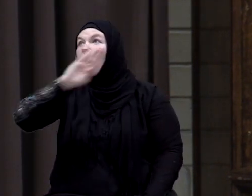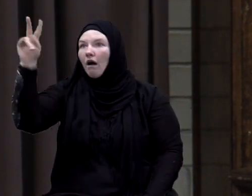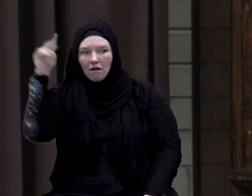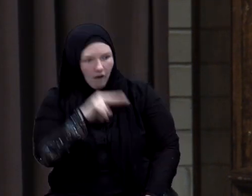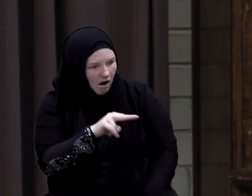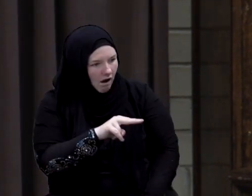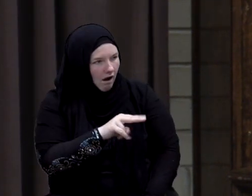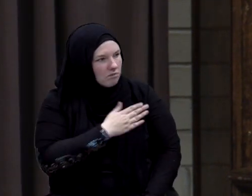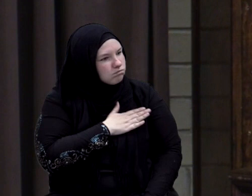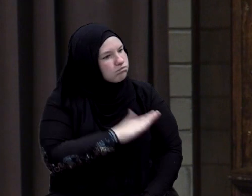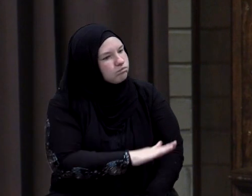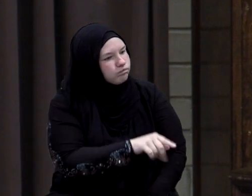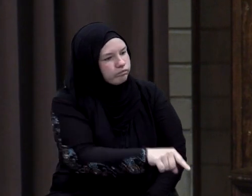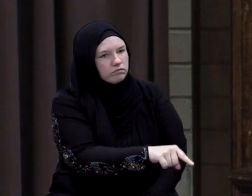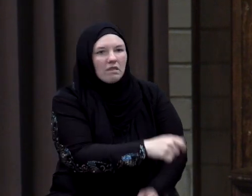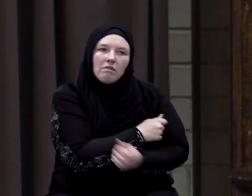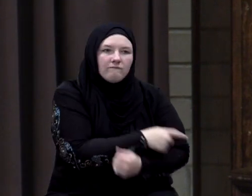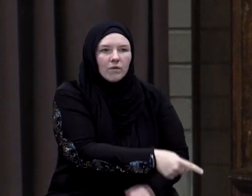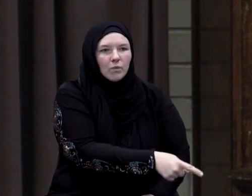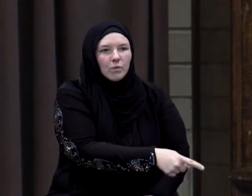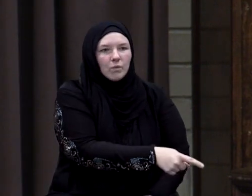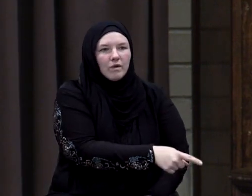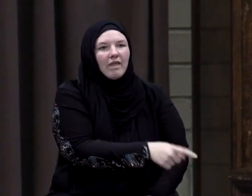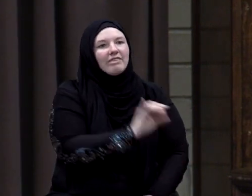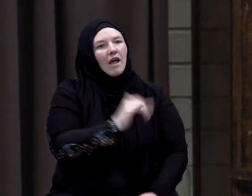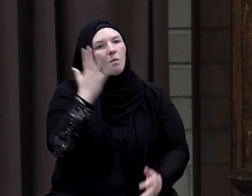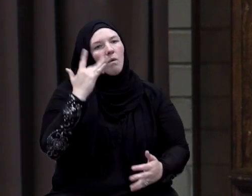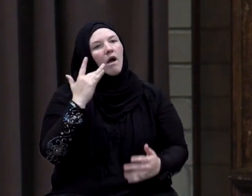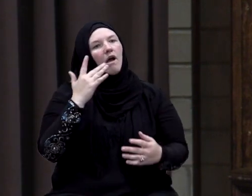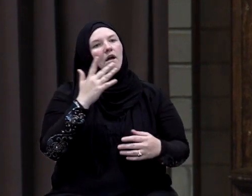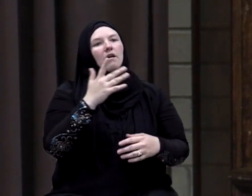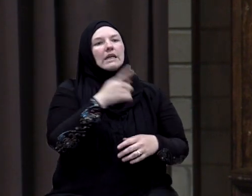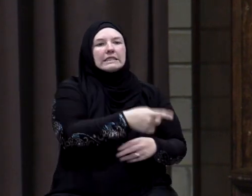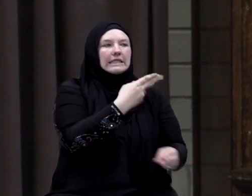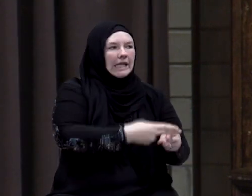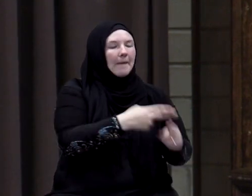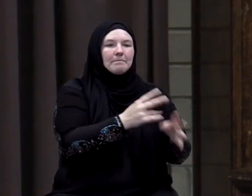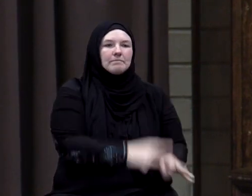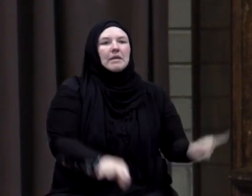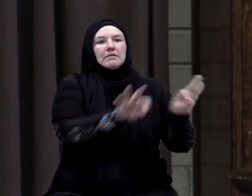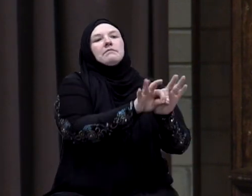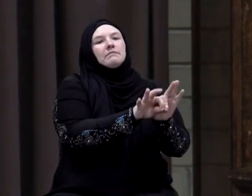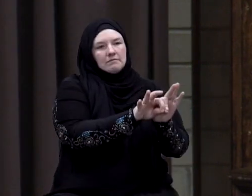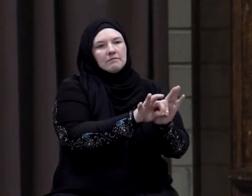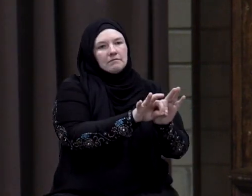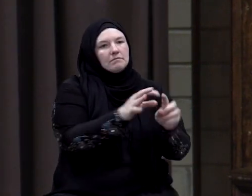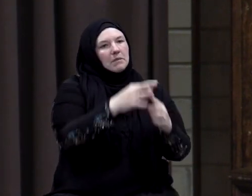ta'ala says, وَإِنَّكَ لَعَلَى خُلُقٍ